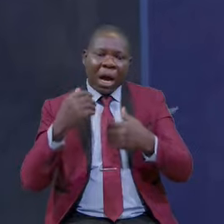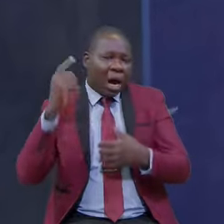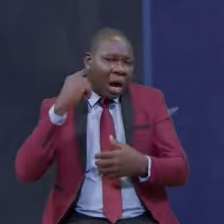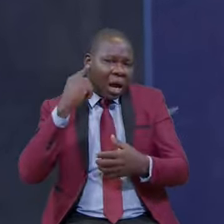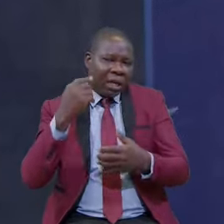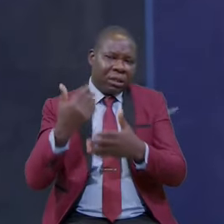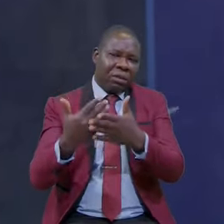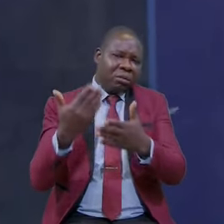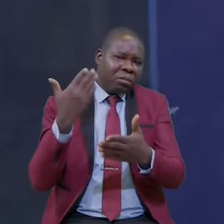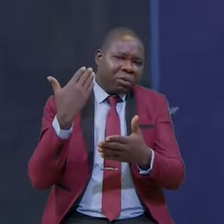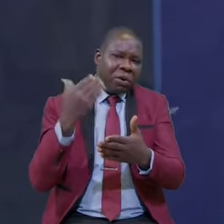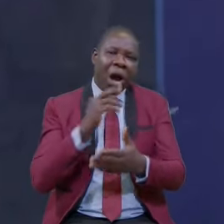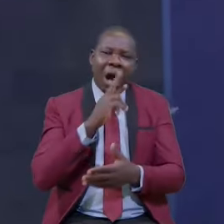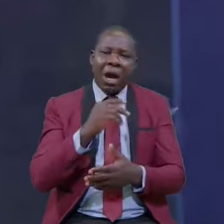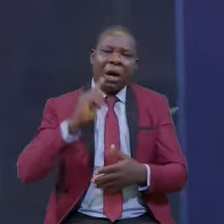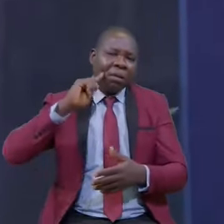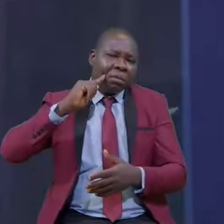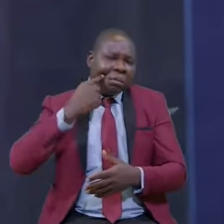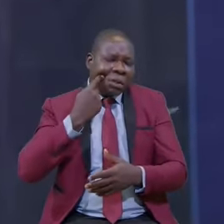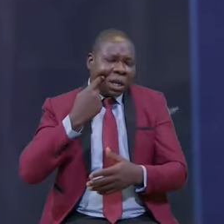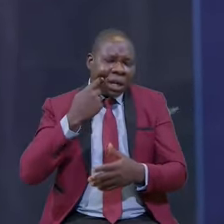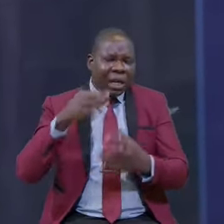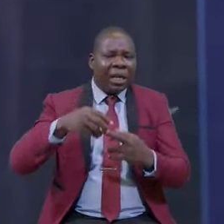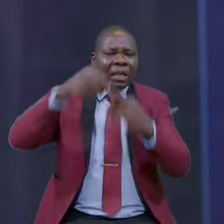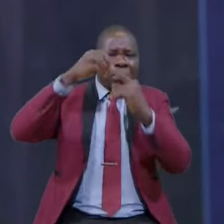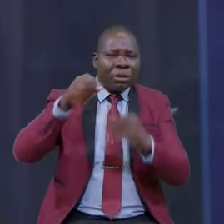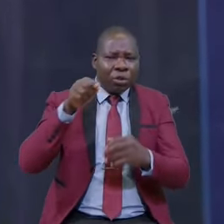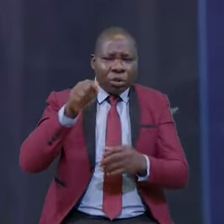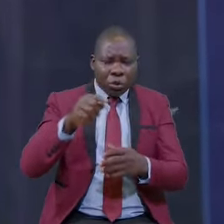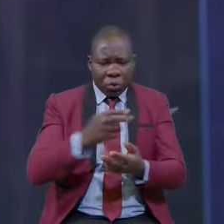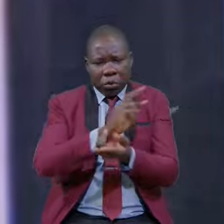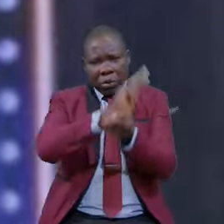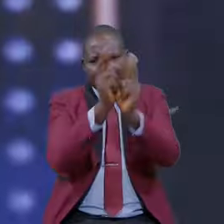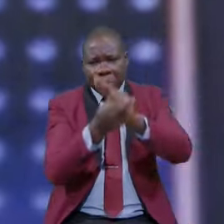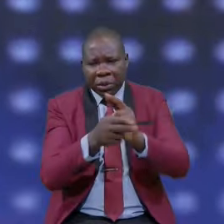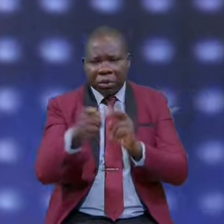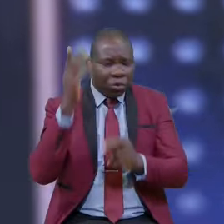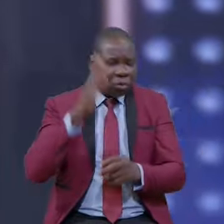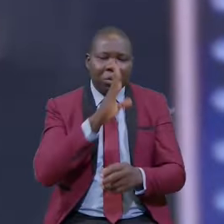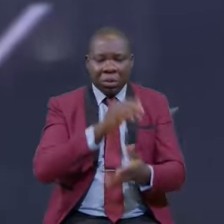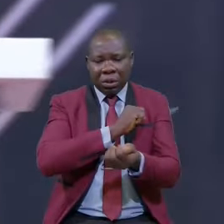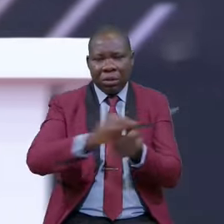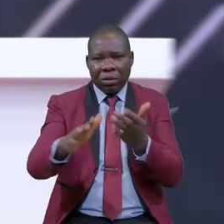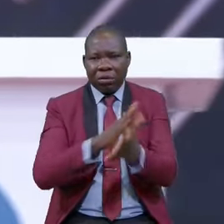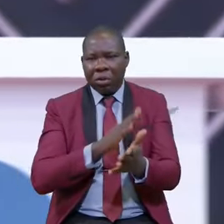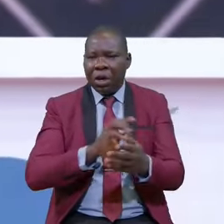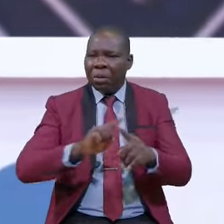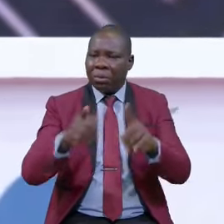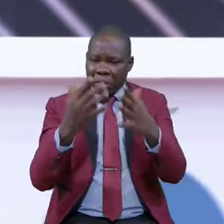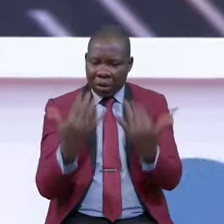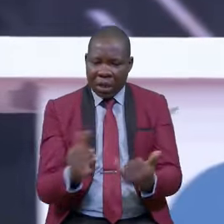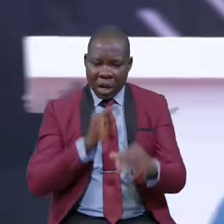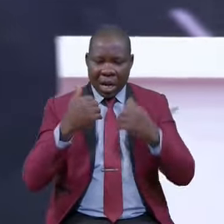étaient amères. À moins que tu ne te repens pas, tu périras. Mais vous savez, j'ai entendu un